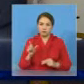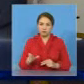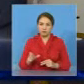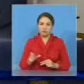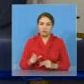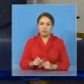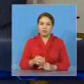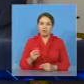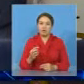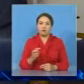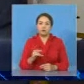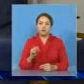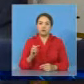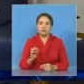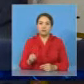жұмысшылардың әлеуметтік